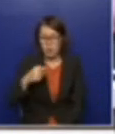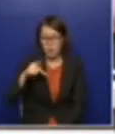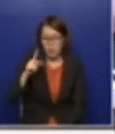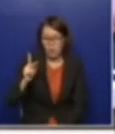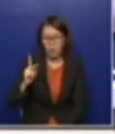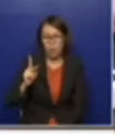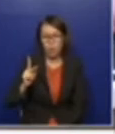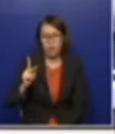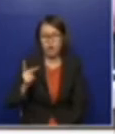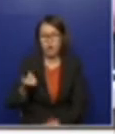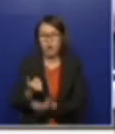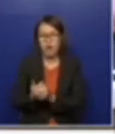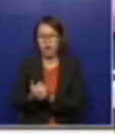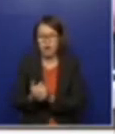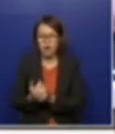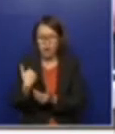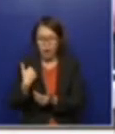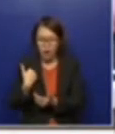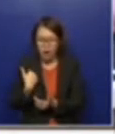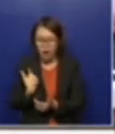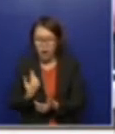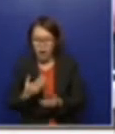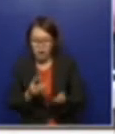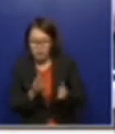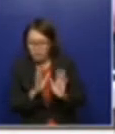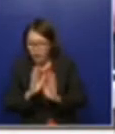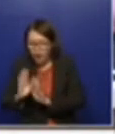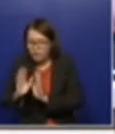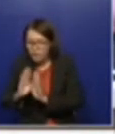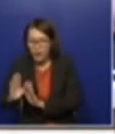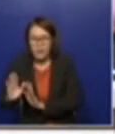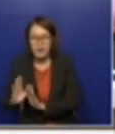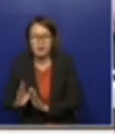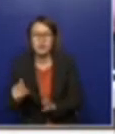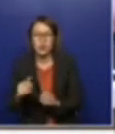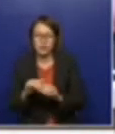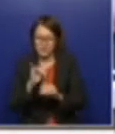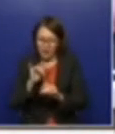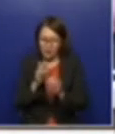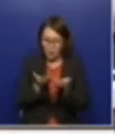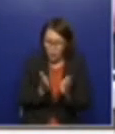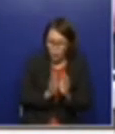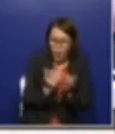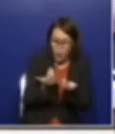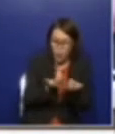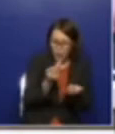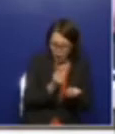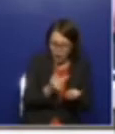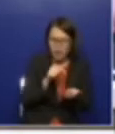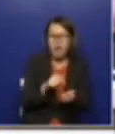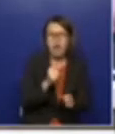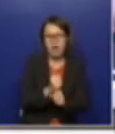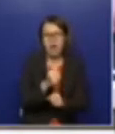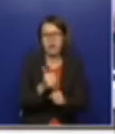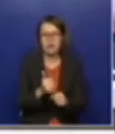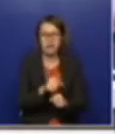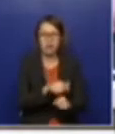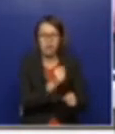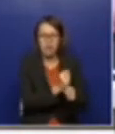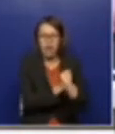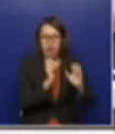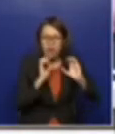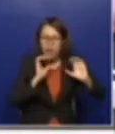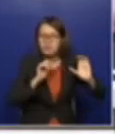กันไม่ได้ต้องเป็นเกษตรกรต้องเป็นลูกหลานต้องเป็นเกษตรกรแต่พอลูกหลานเขาเป็นข้าราชการขึ้นมา